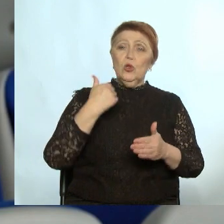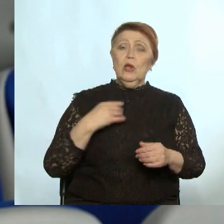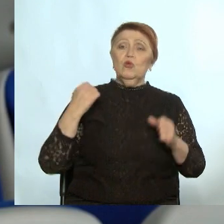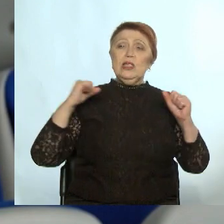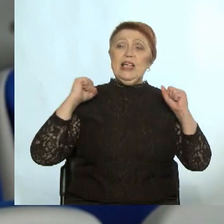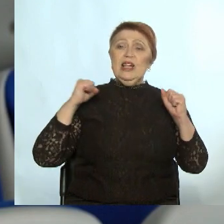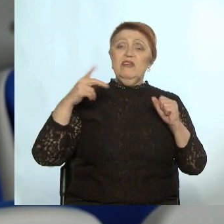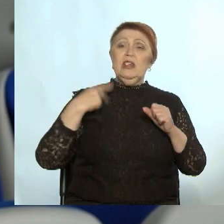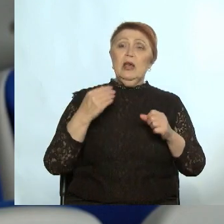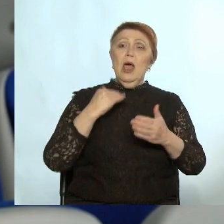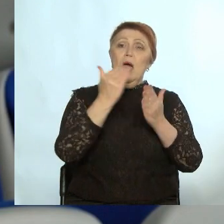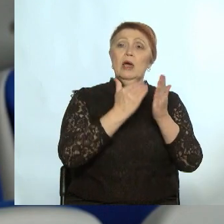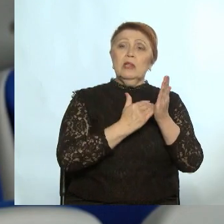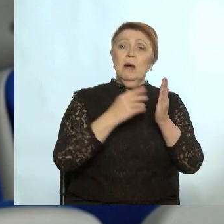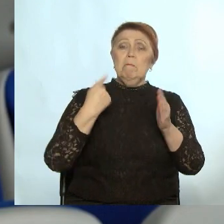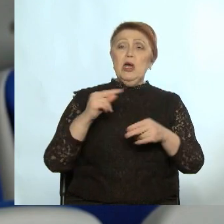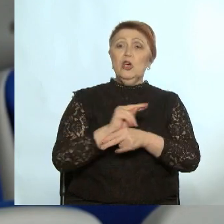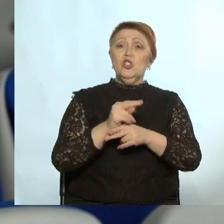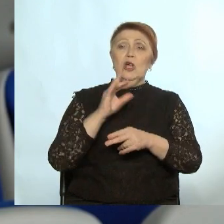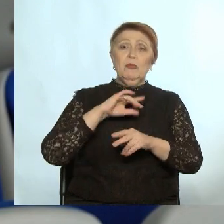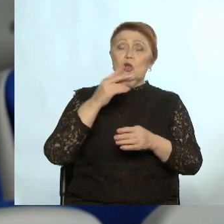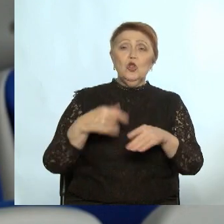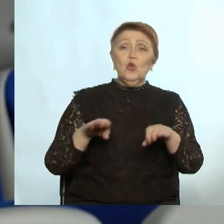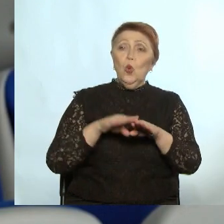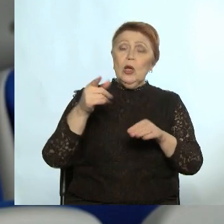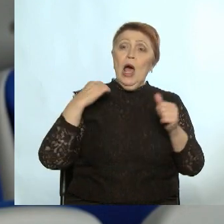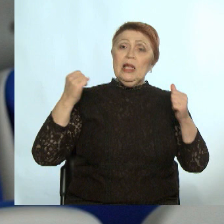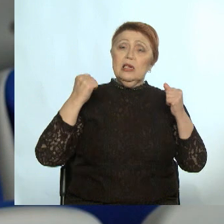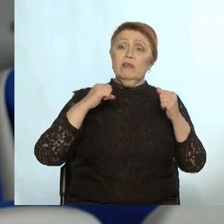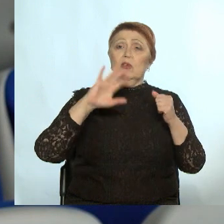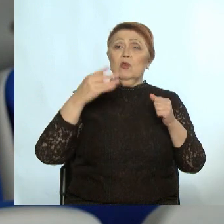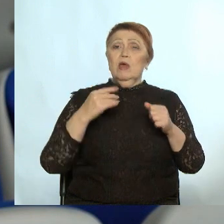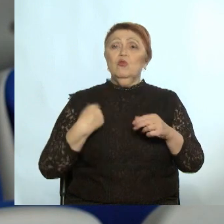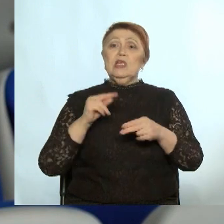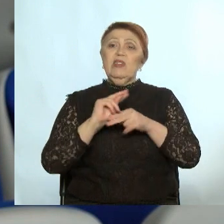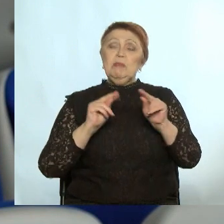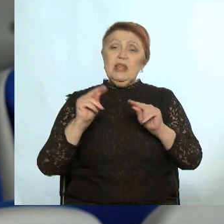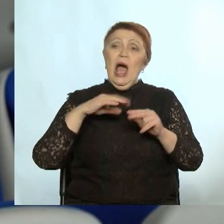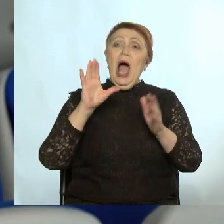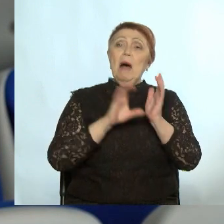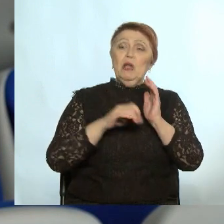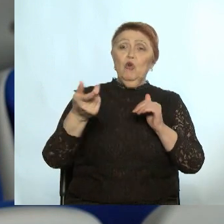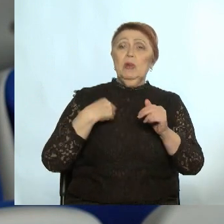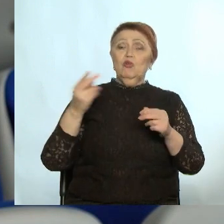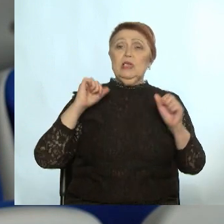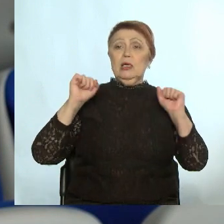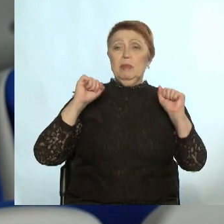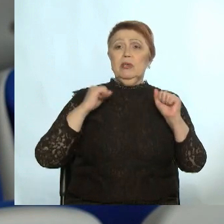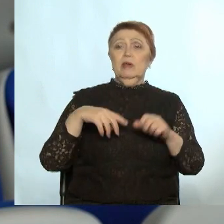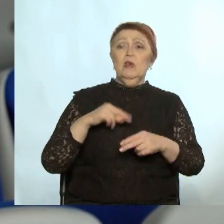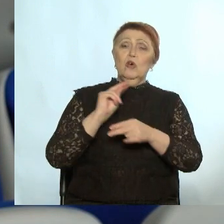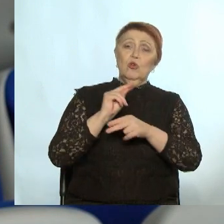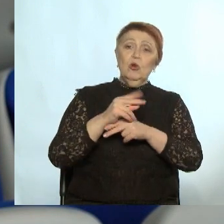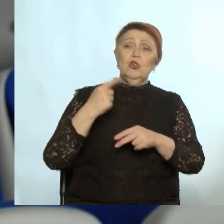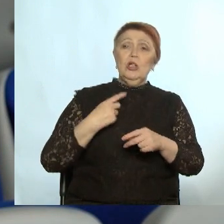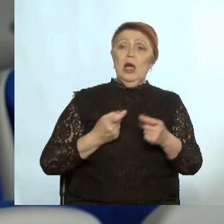этап. То есть мы решаем не только спортивные задачи, да, но и оздоровительные, воспитательные, и потом только спортивные. Ну, то есть научили кататься, укрепили